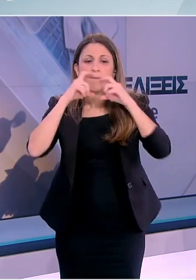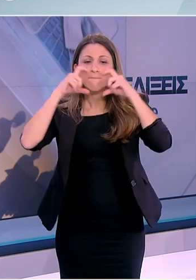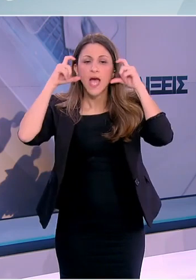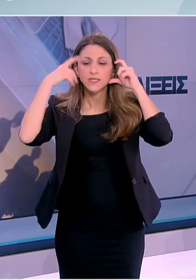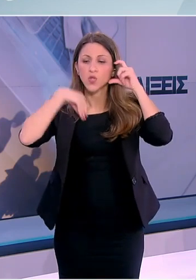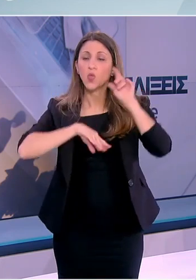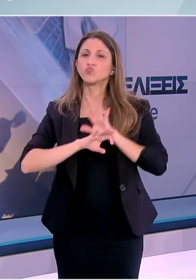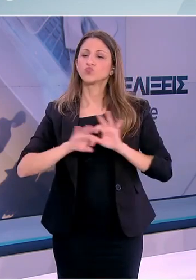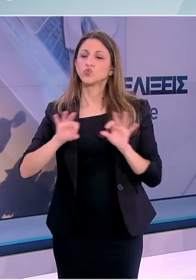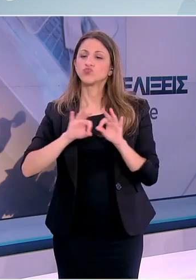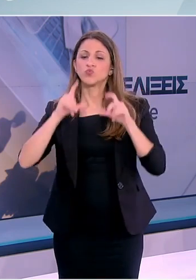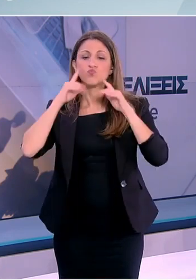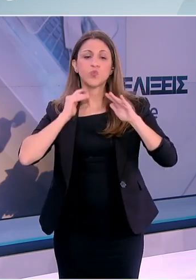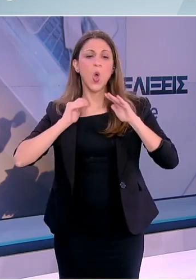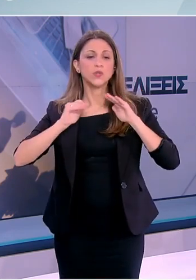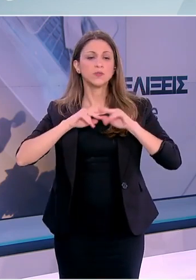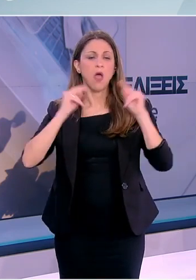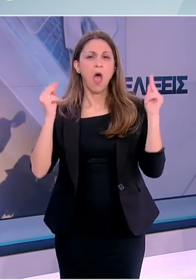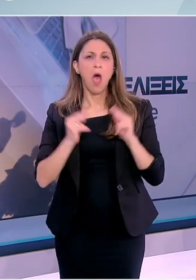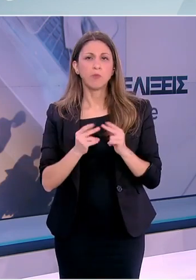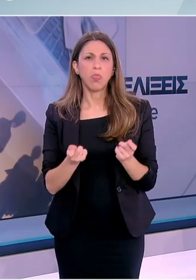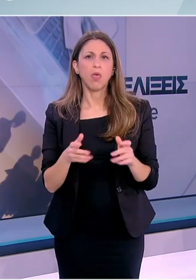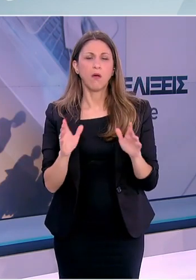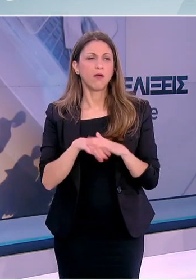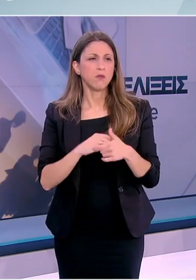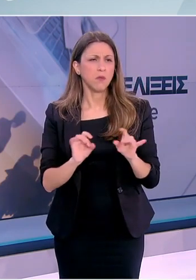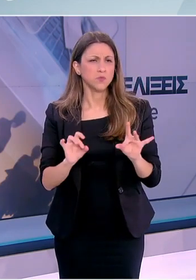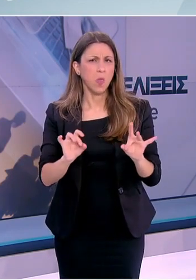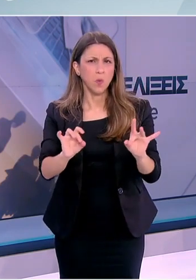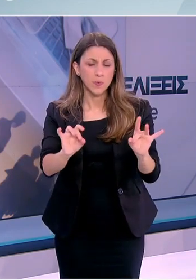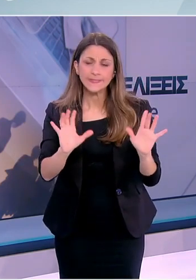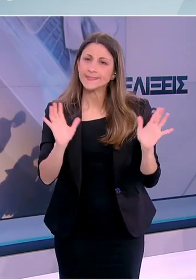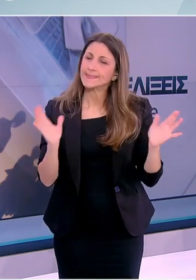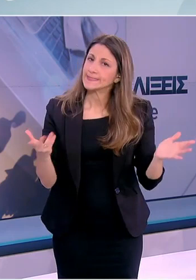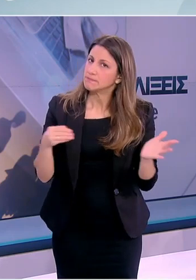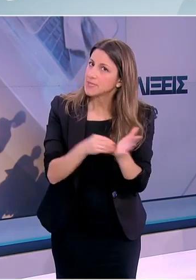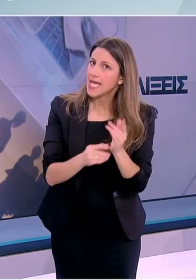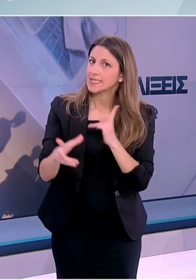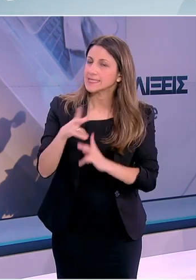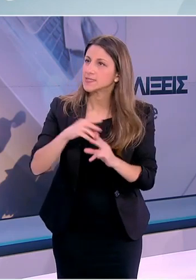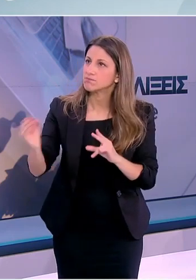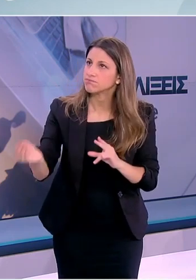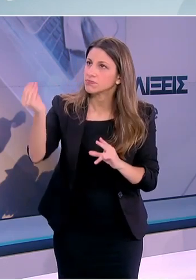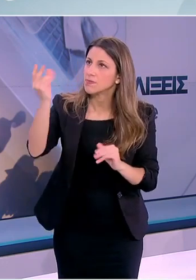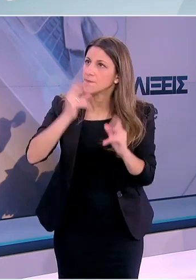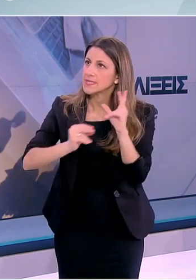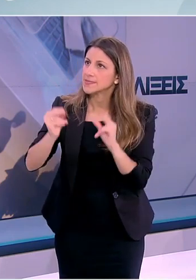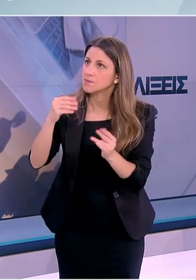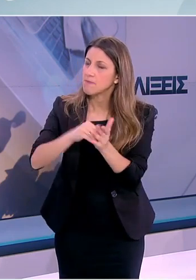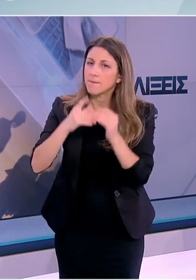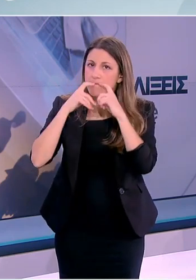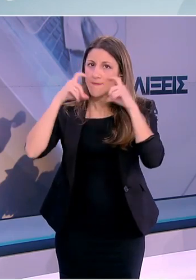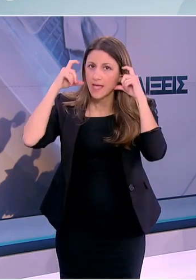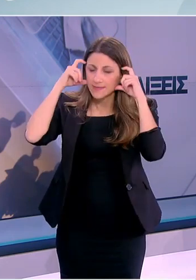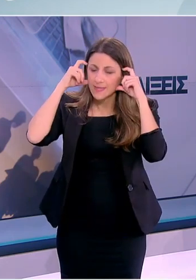μάσκα, αλλά σίγουρα όλο και περισσότερο αυξάνει η συζήτηση για χρήση της, ιδιαίτερα όταν κανείς